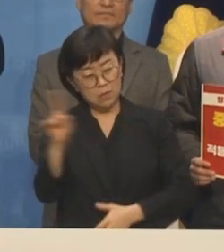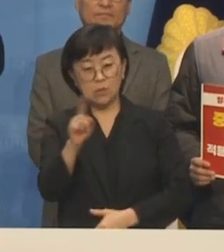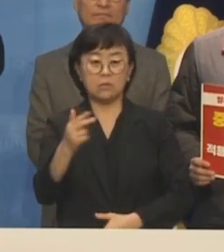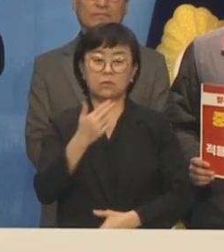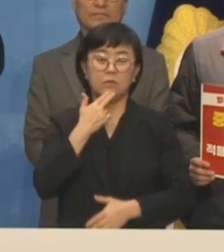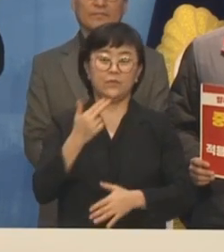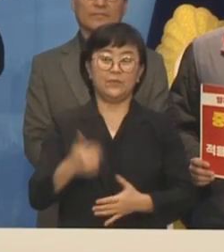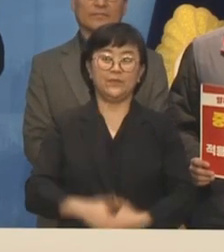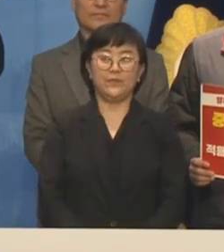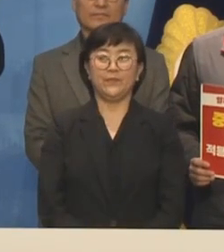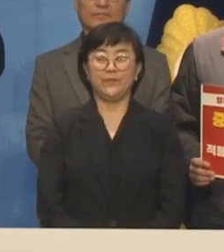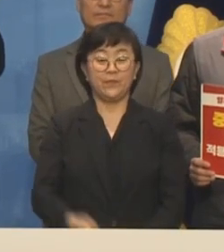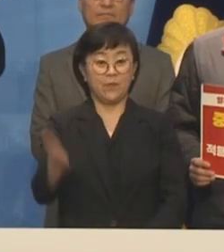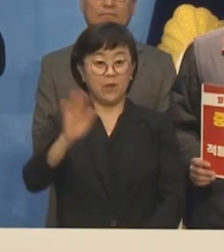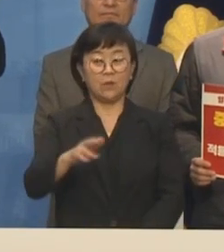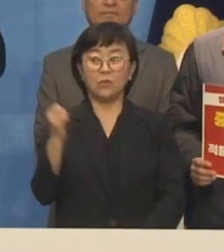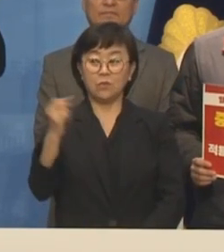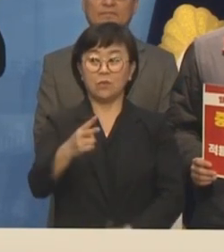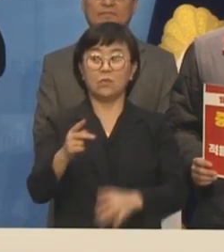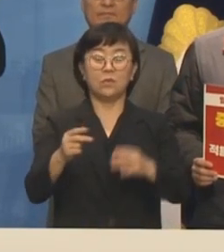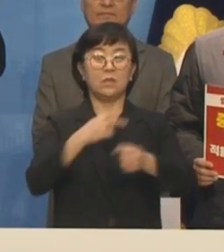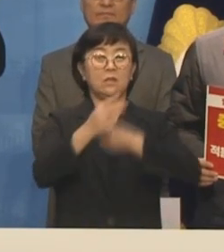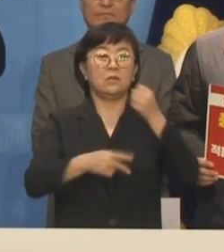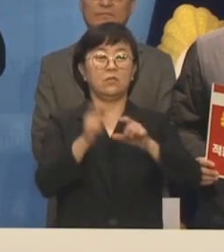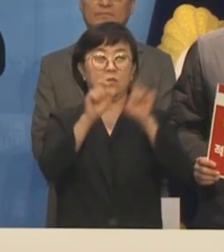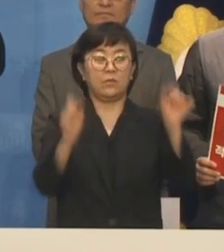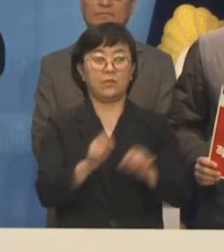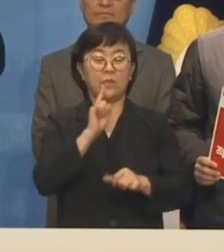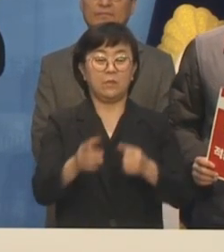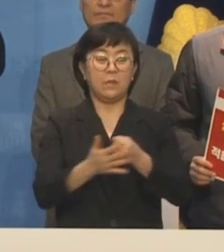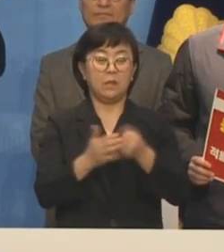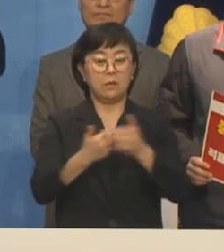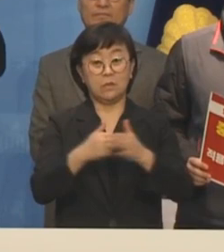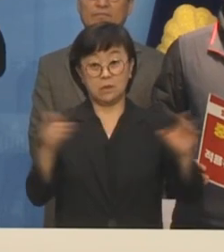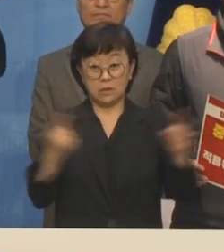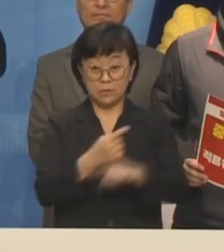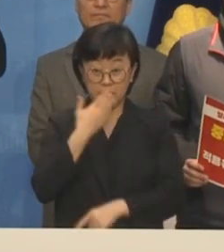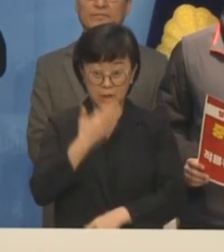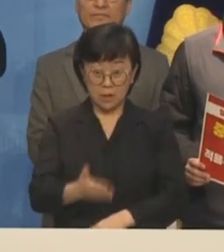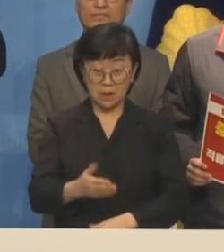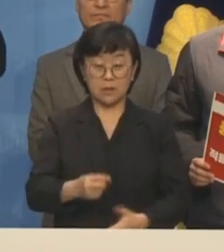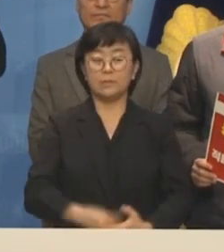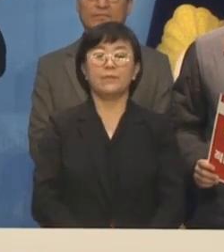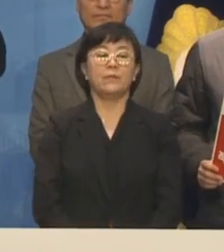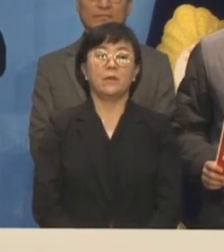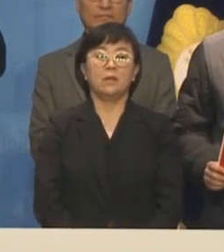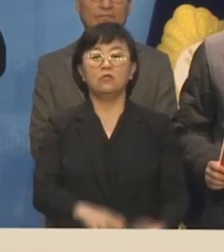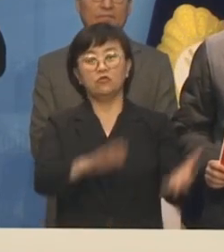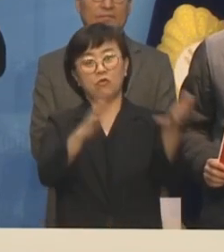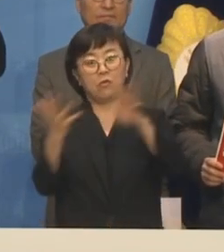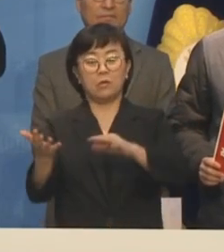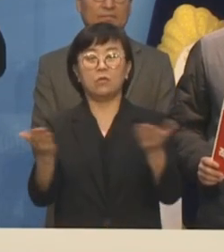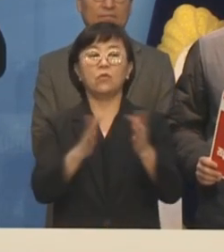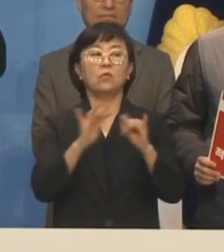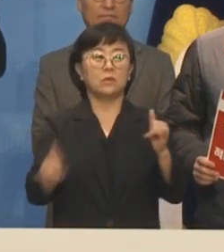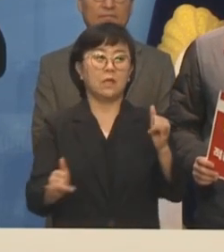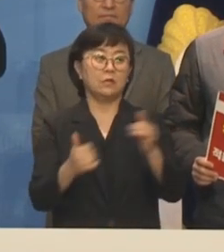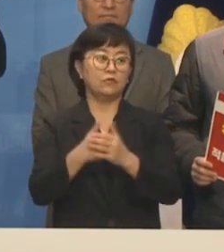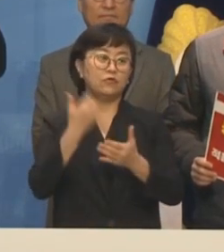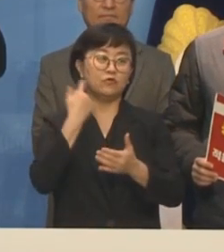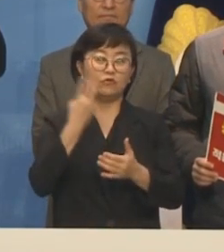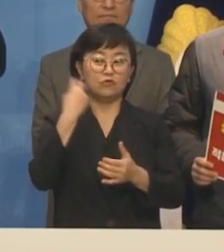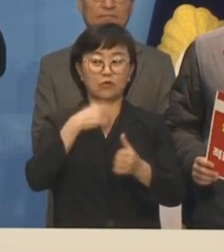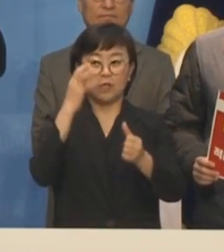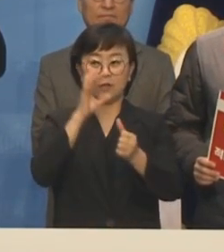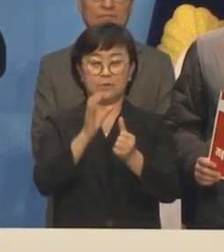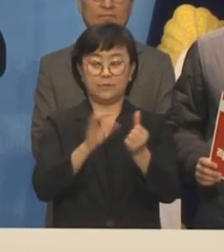없습니다. 그런데 또 2년을 유예해달라고 합니다. 그러면 달라지겠습니까? 그동안 죽어가는 노동자들은 누가 보호한단